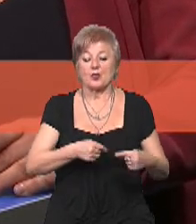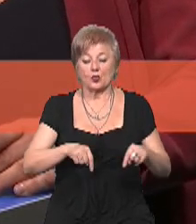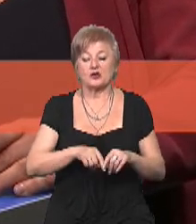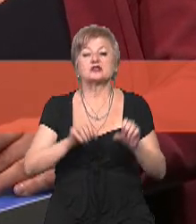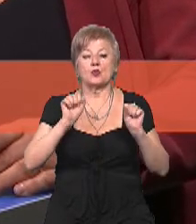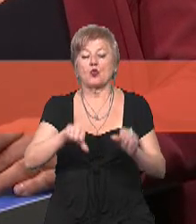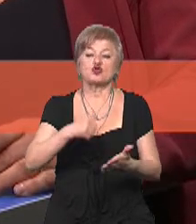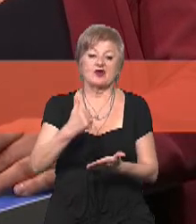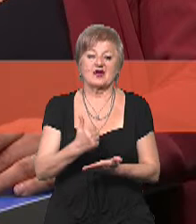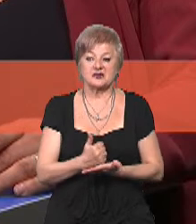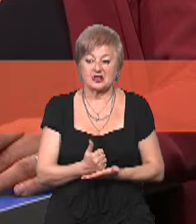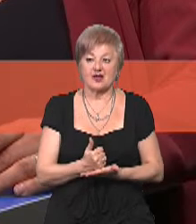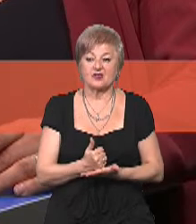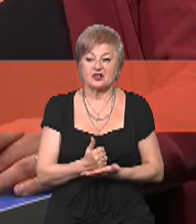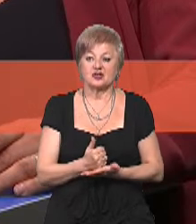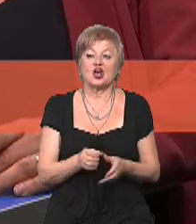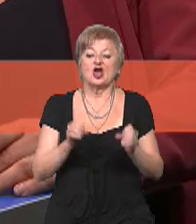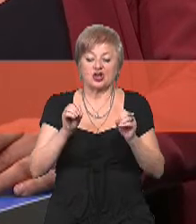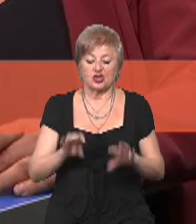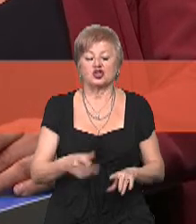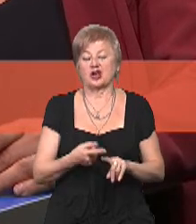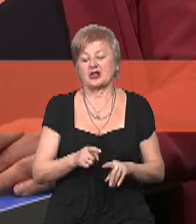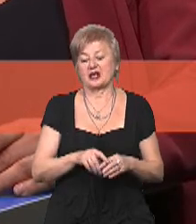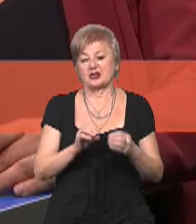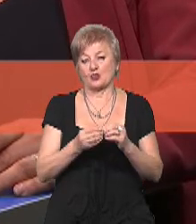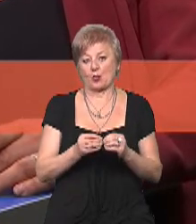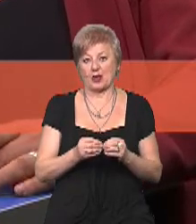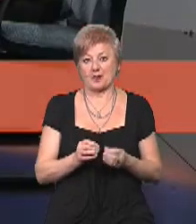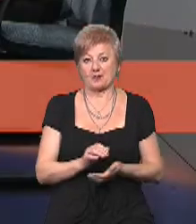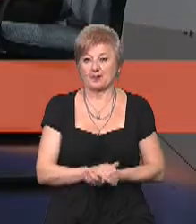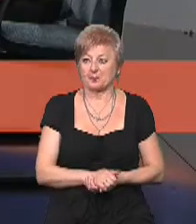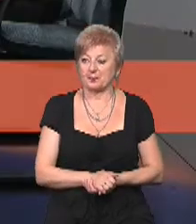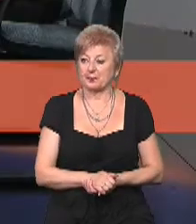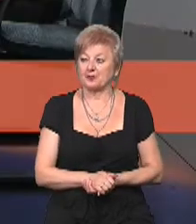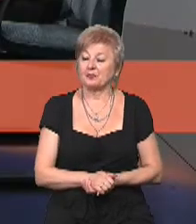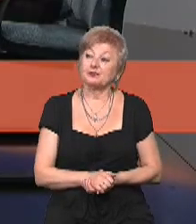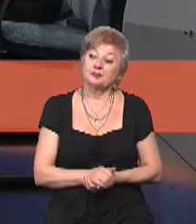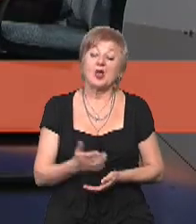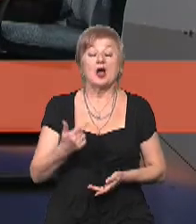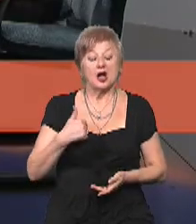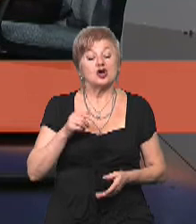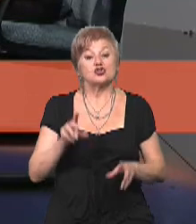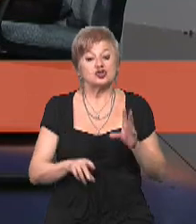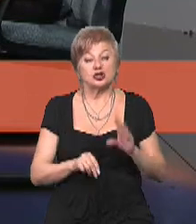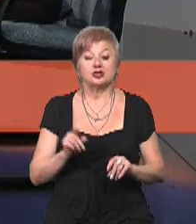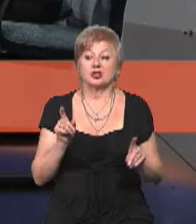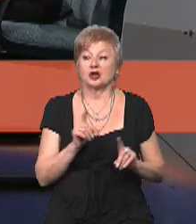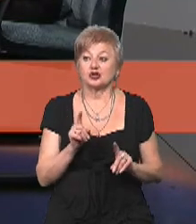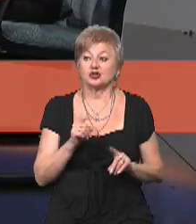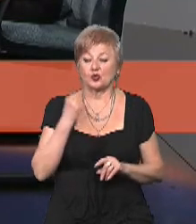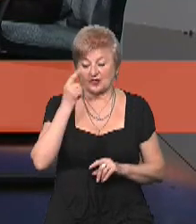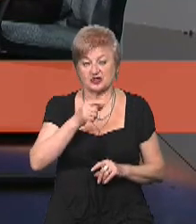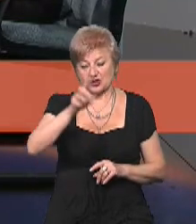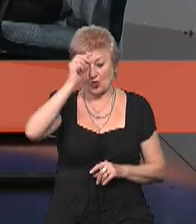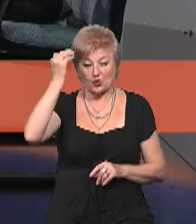могли бы возглавить решение этих проблемных вопросов. Пане Валерію? Я считаю, что в лице